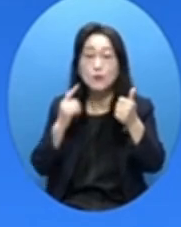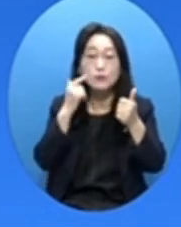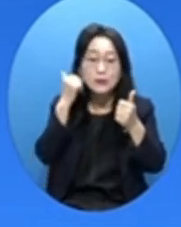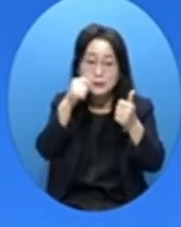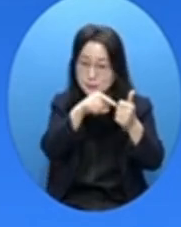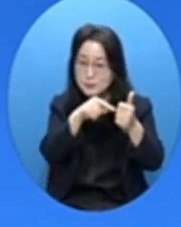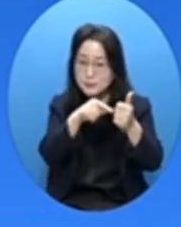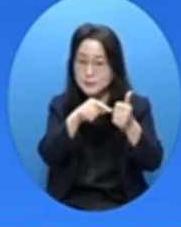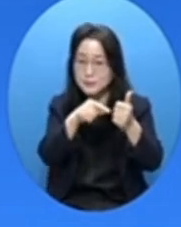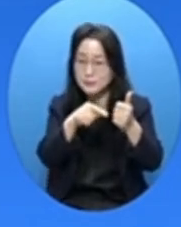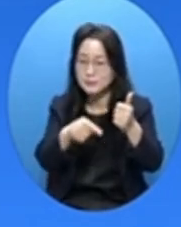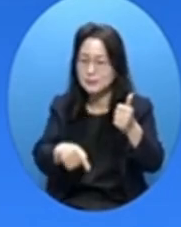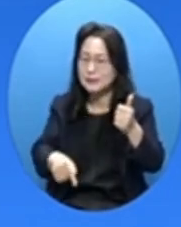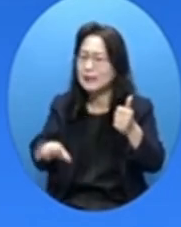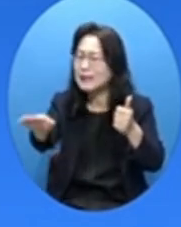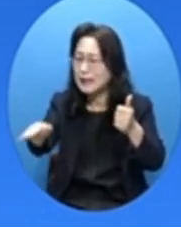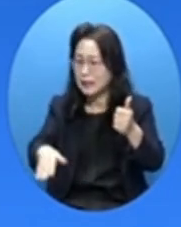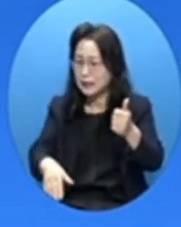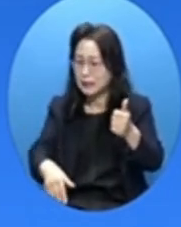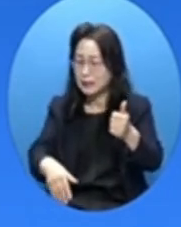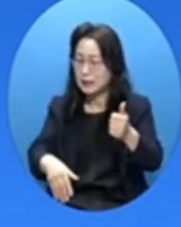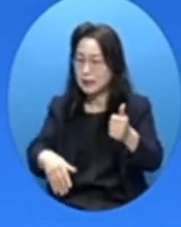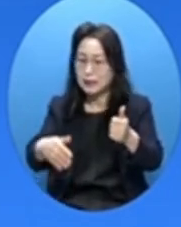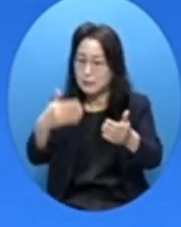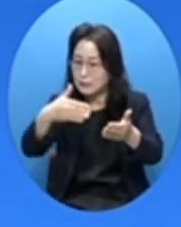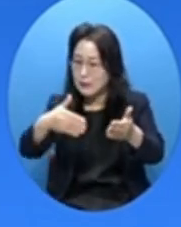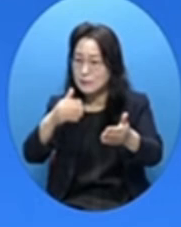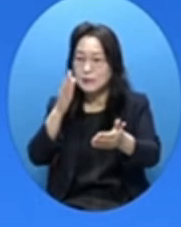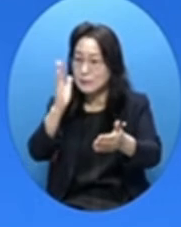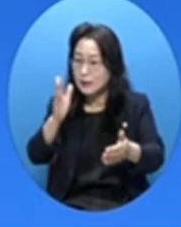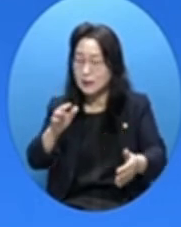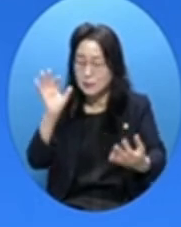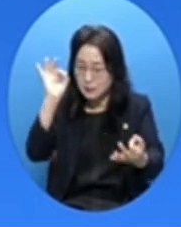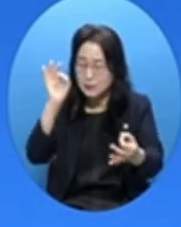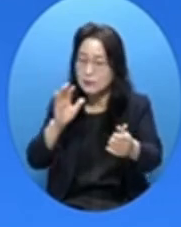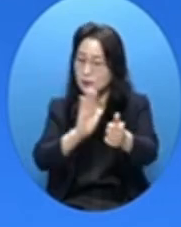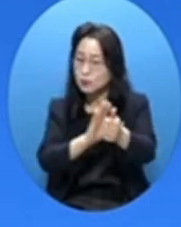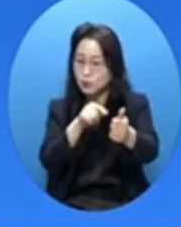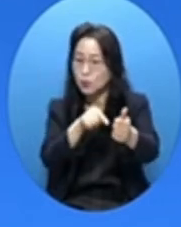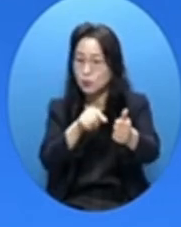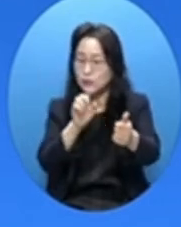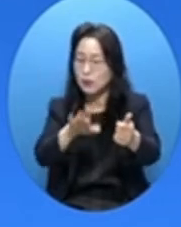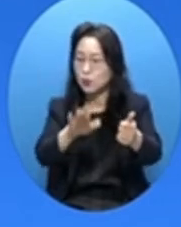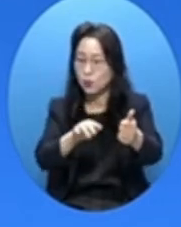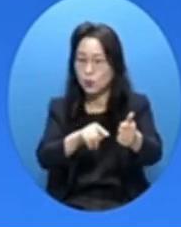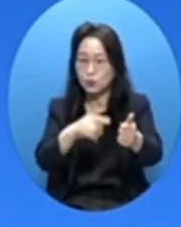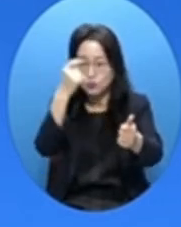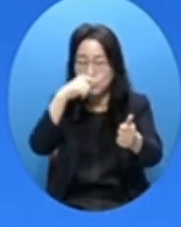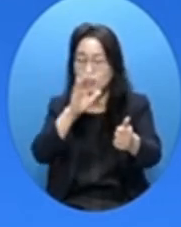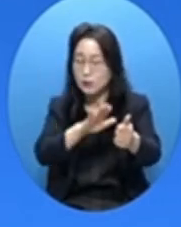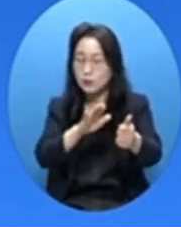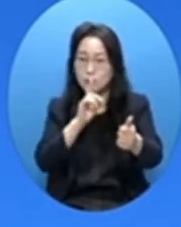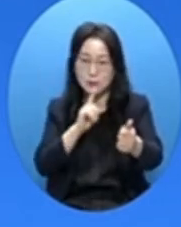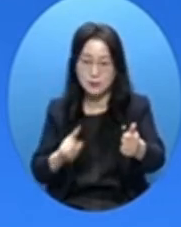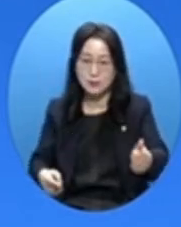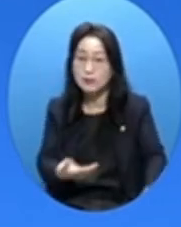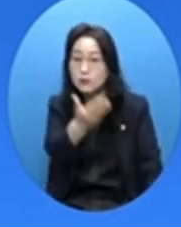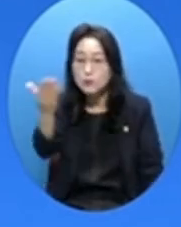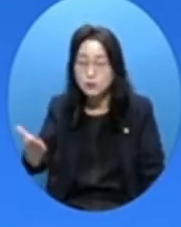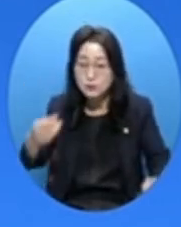우리 두 집의 말이냐고 말리지 말라고 여러분 장식대 슬피 우는 사람 말리면